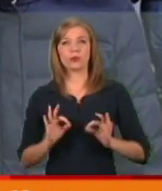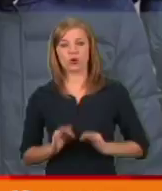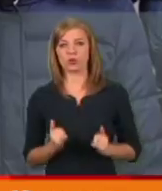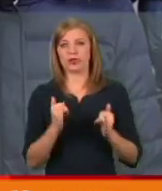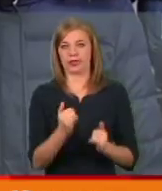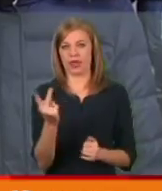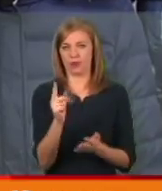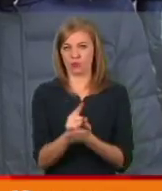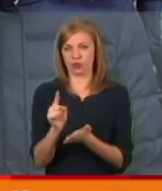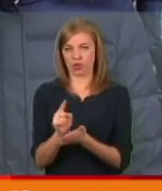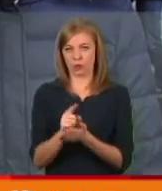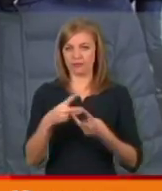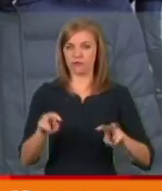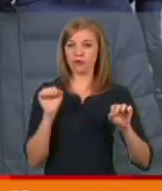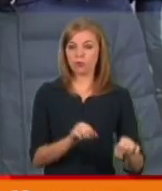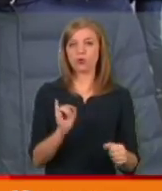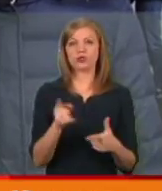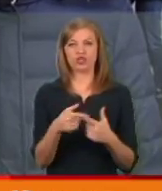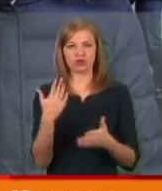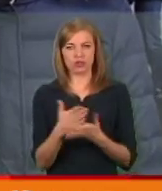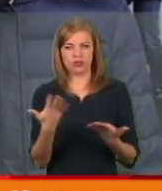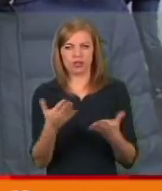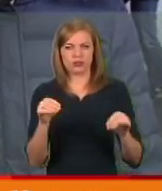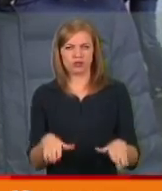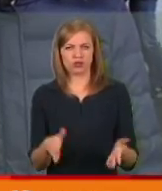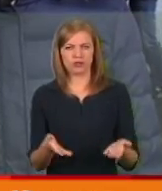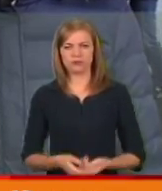для посадовців Міноборони і чи є вже якісь рішення?